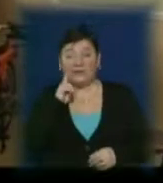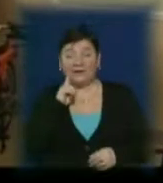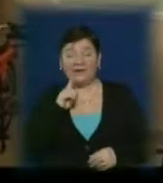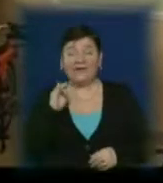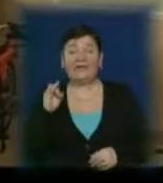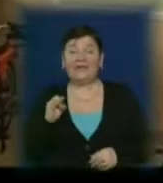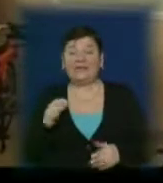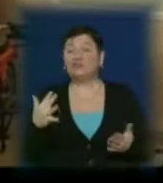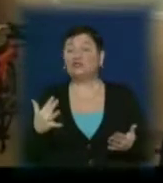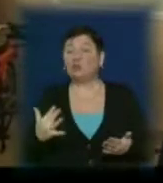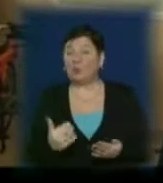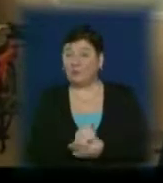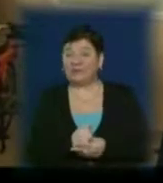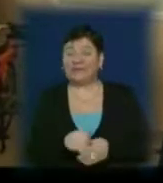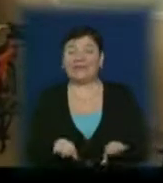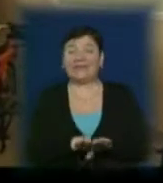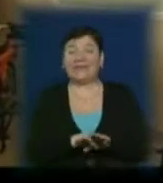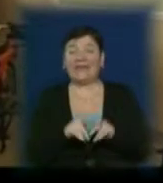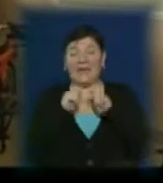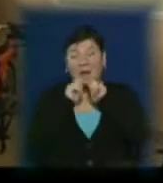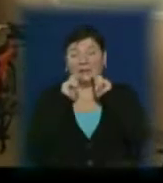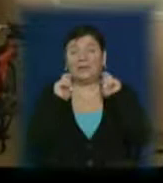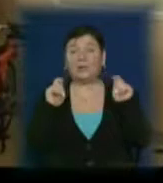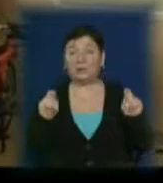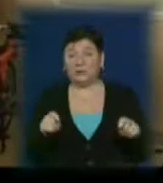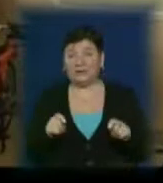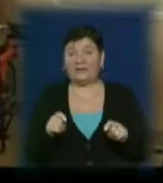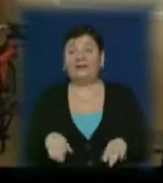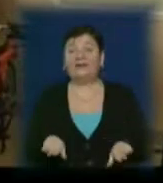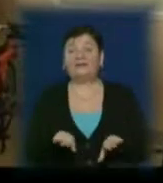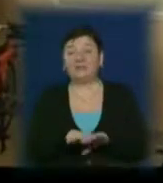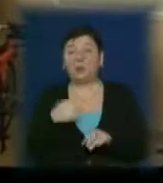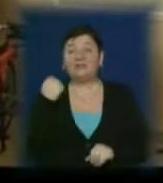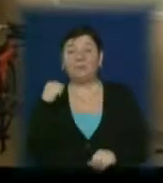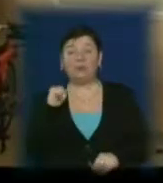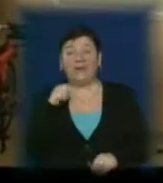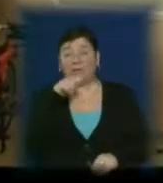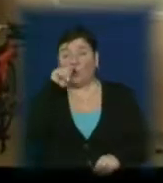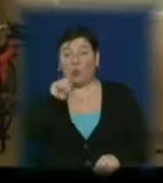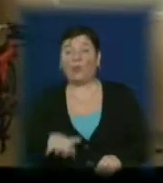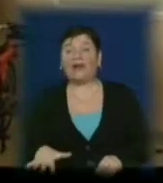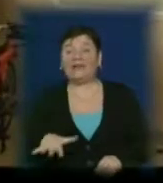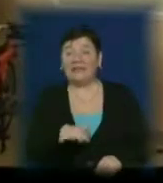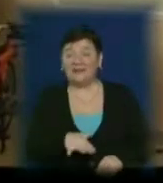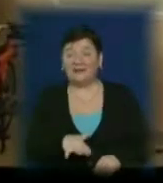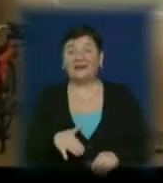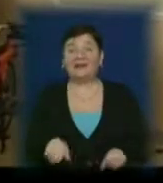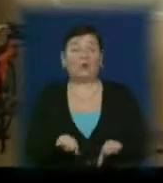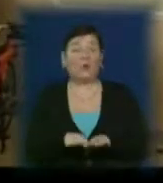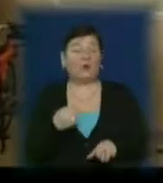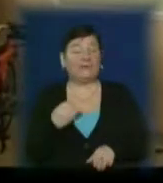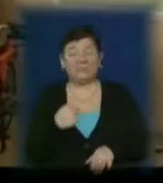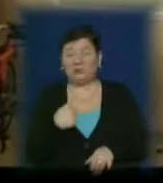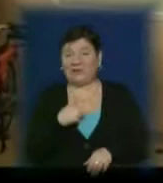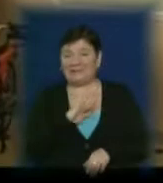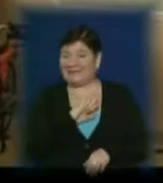і здобути ці нагороди, які ми здобули в кантрі-кросі і у чемпіонаті України з повітряним охолодженням двигуна, такого ще в нас